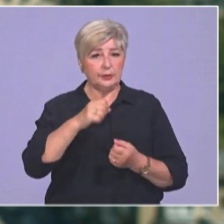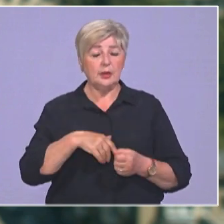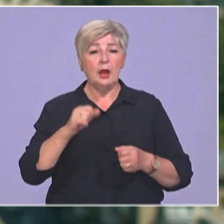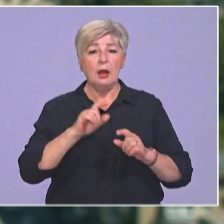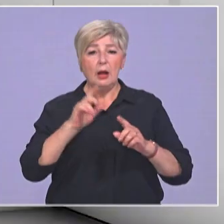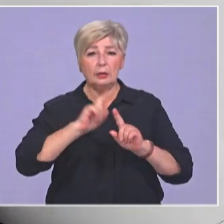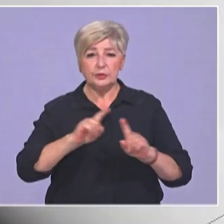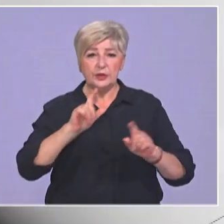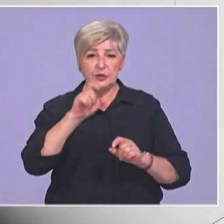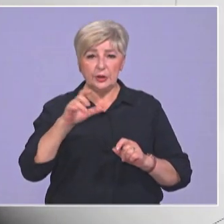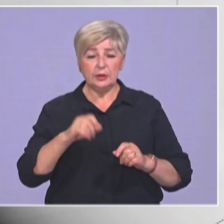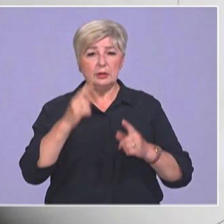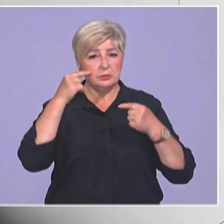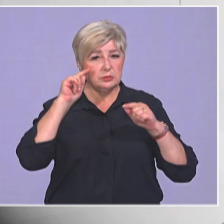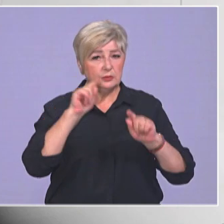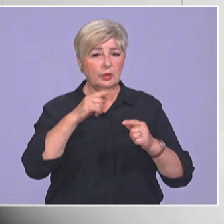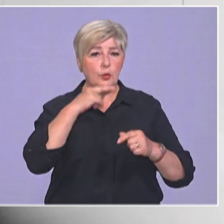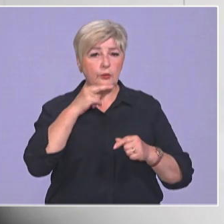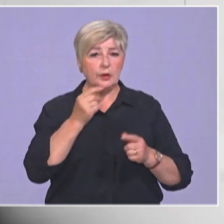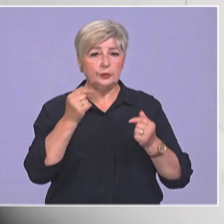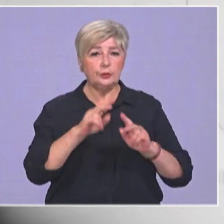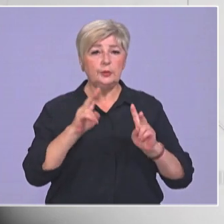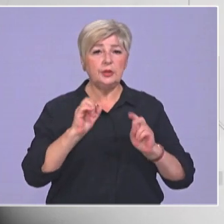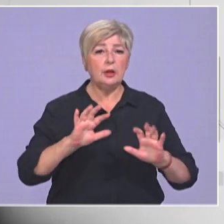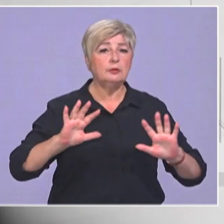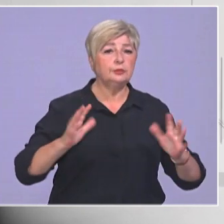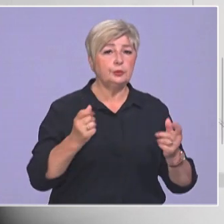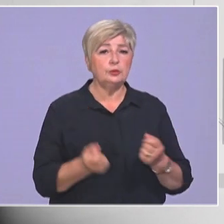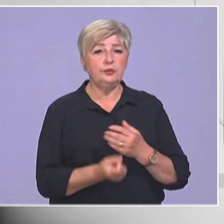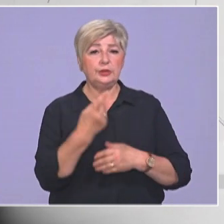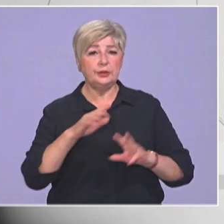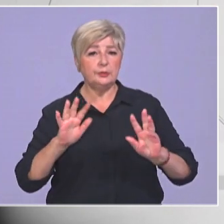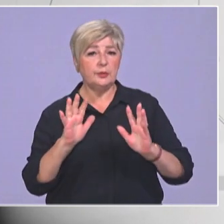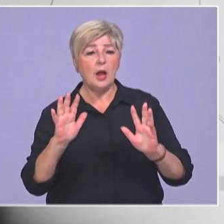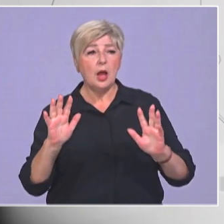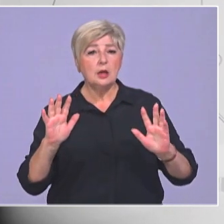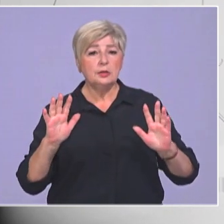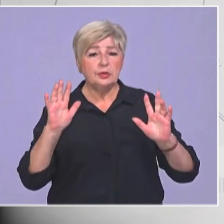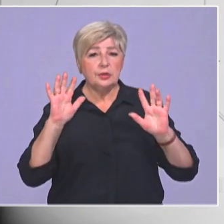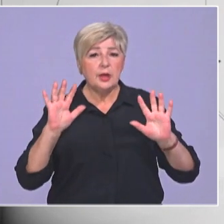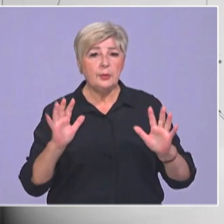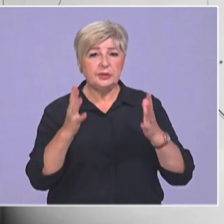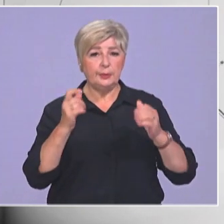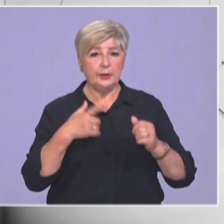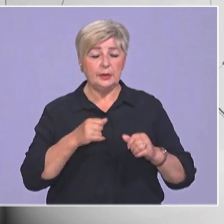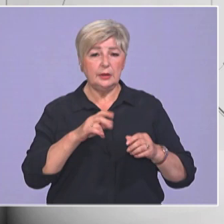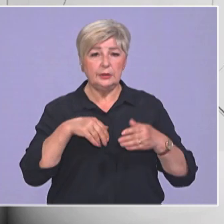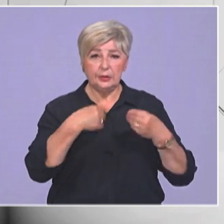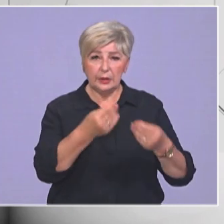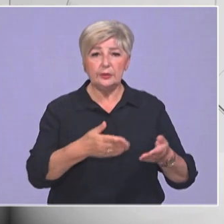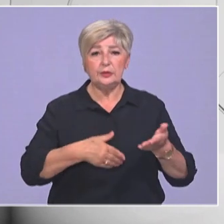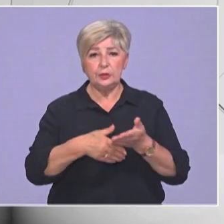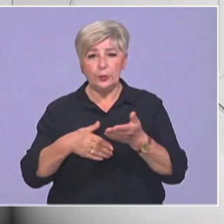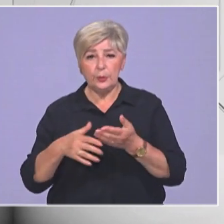акцентували увагу на тому, як реагувати у разі виникнення небезпеки та надати допомогу населенню у надзвичайних ситуаціях.